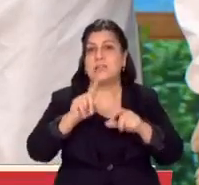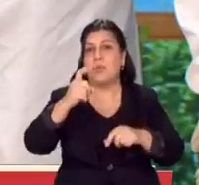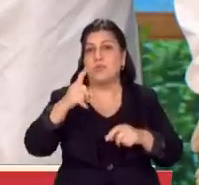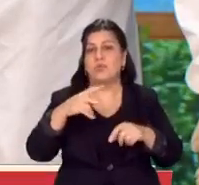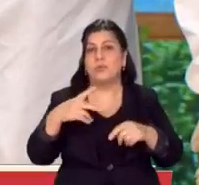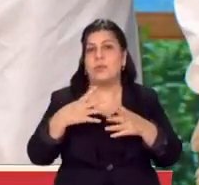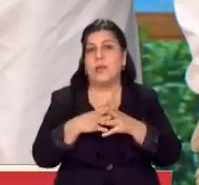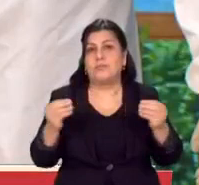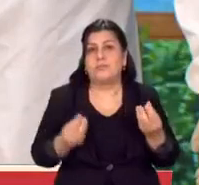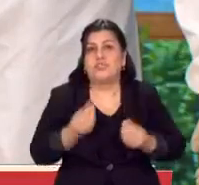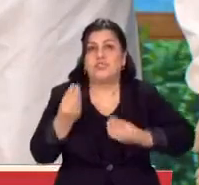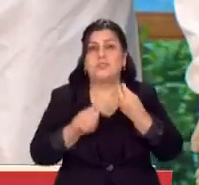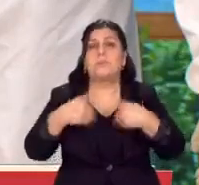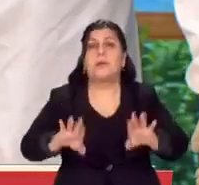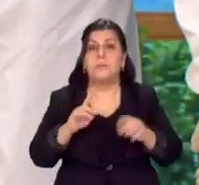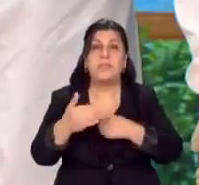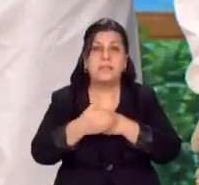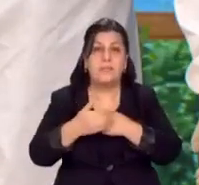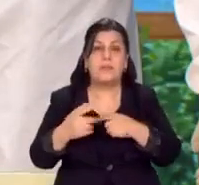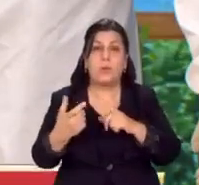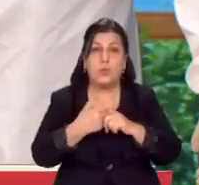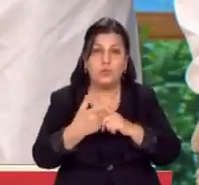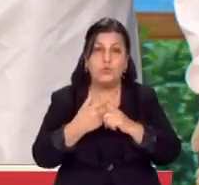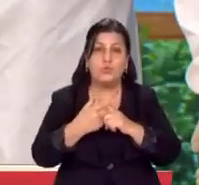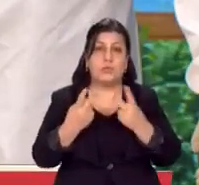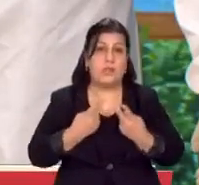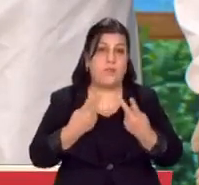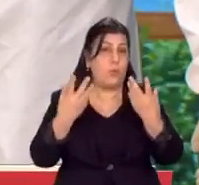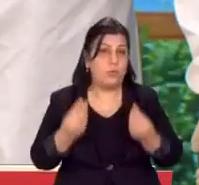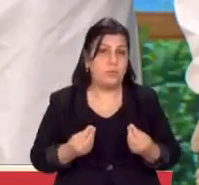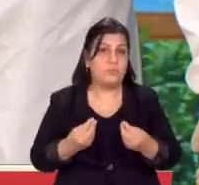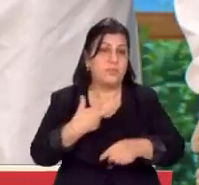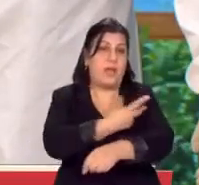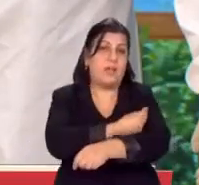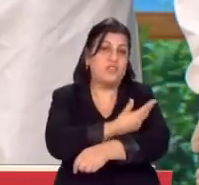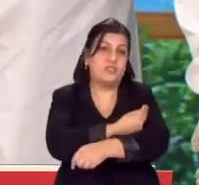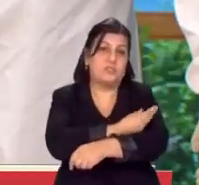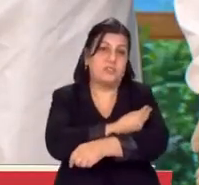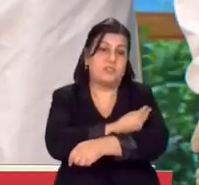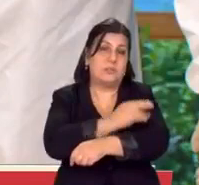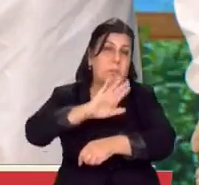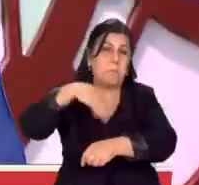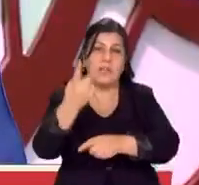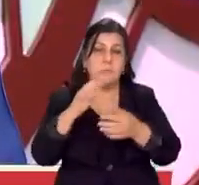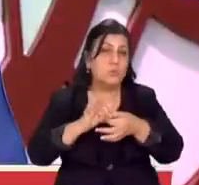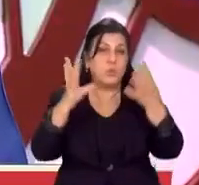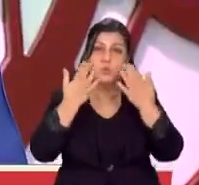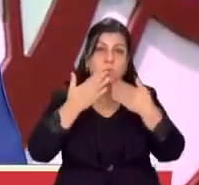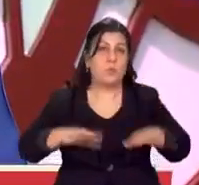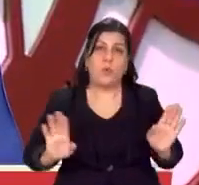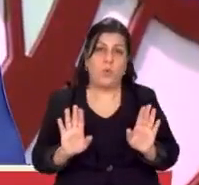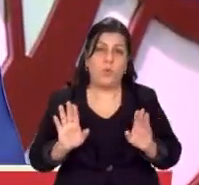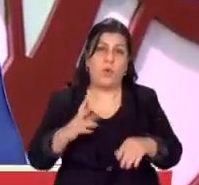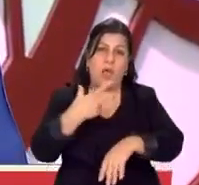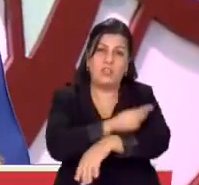hastaları Tabii ki etkili tedavilerle tedavi etmek ama koruyuculuk tarafına geçtiğimiz zaman aşağıdan başka seçenek yok 30'un üstünde çalışma